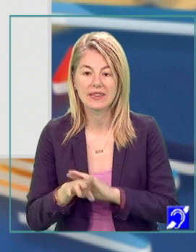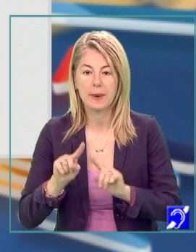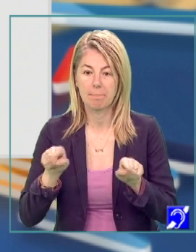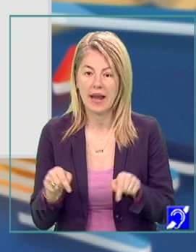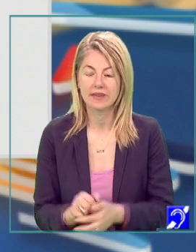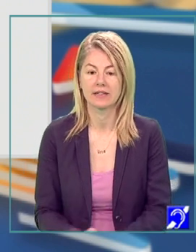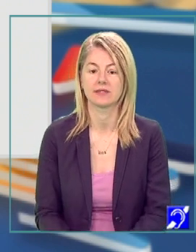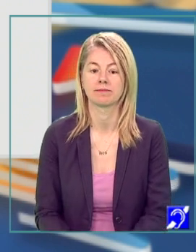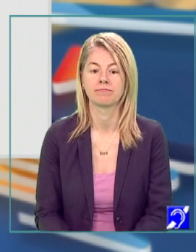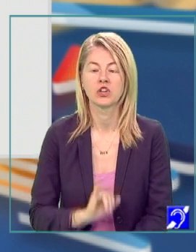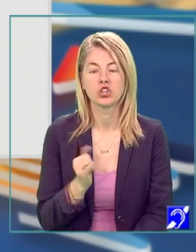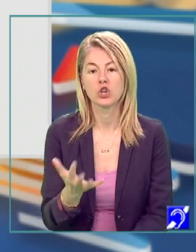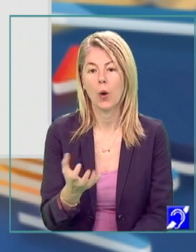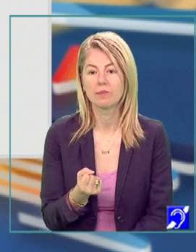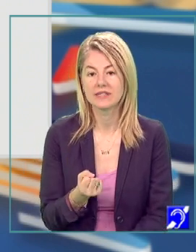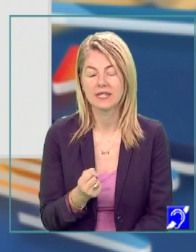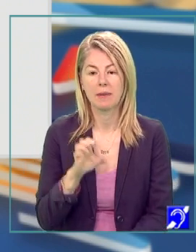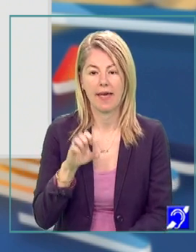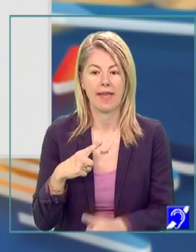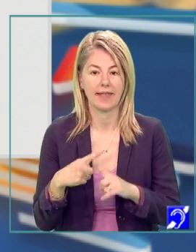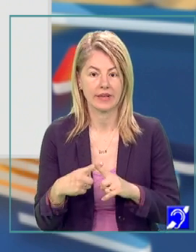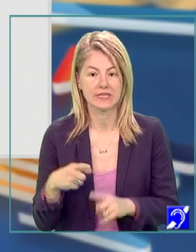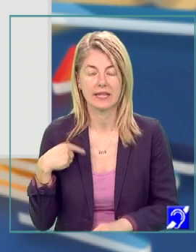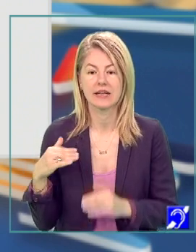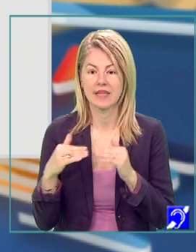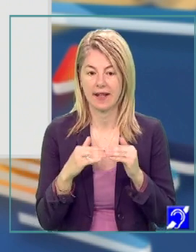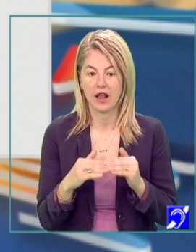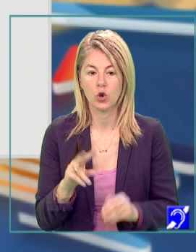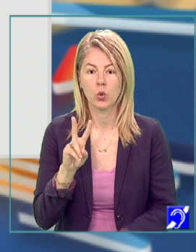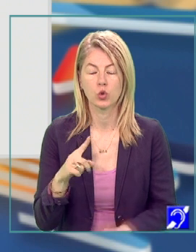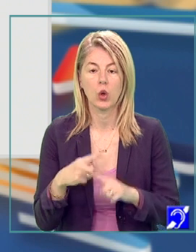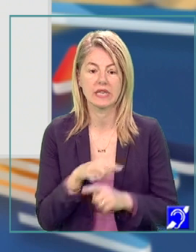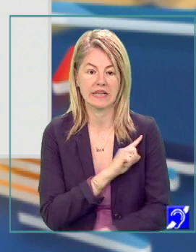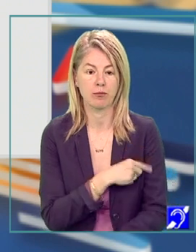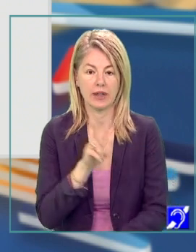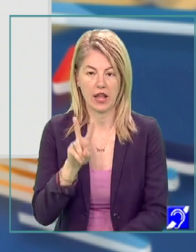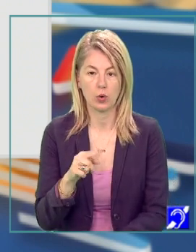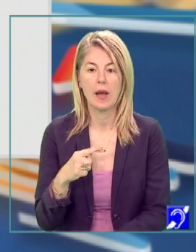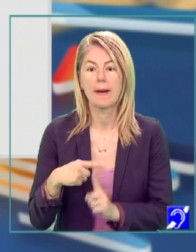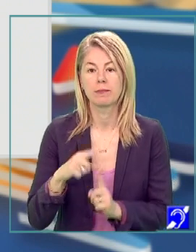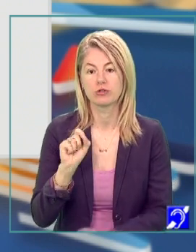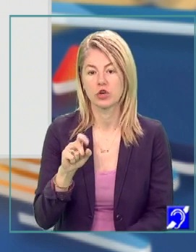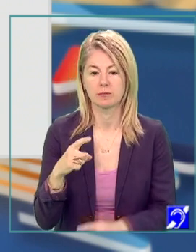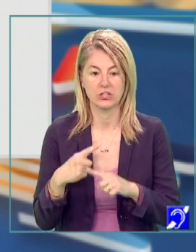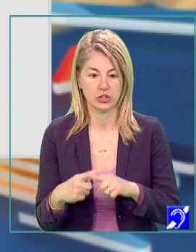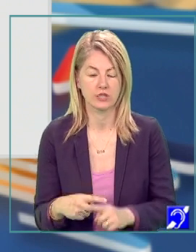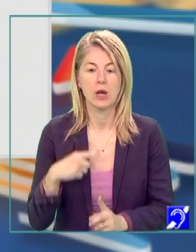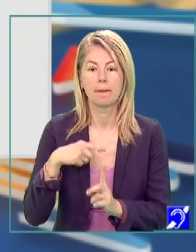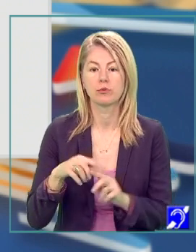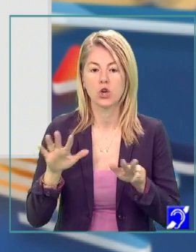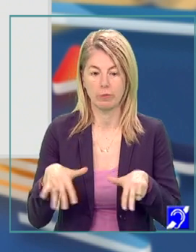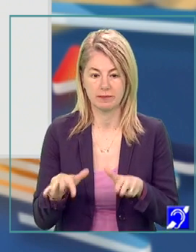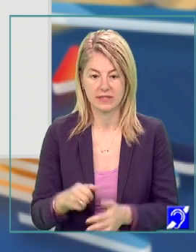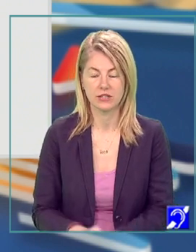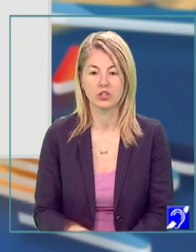paranteză. Și o să obținem că e de x este egal cu 2x pătrat plus 12x